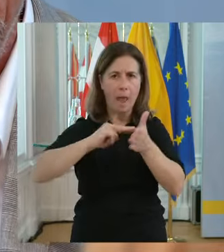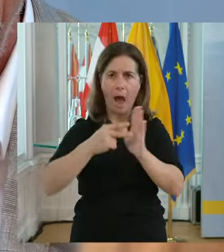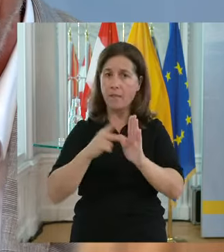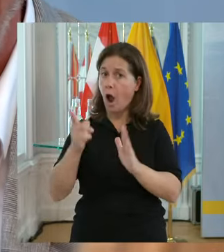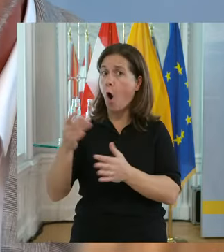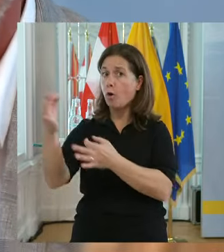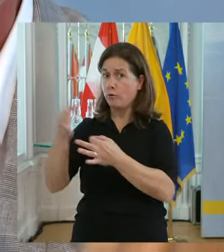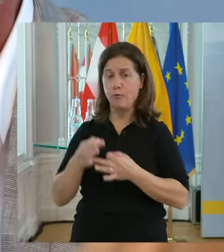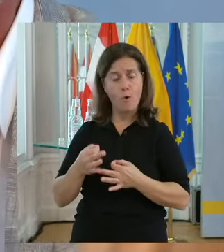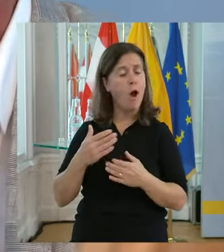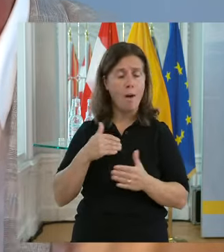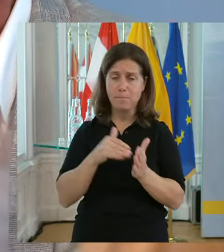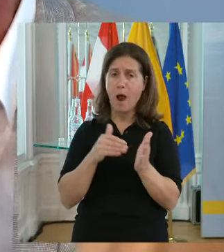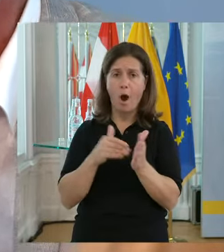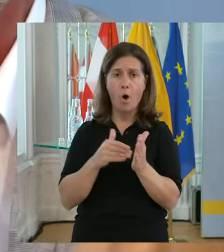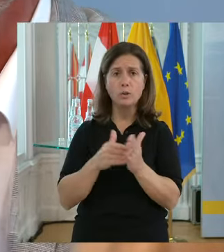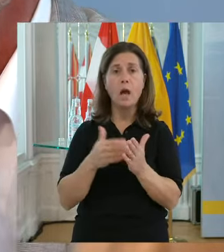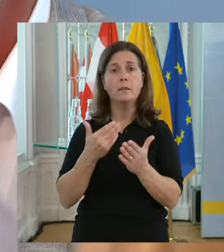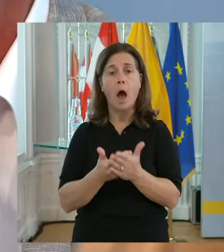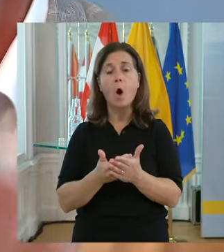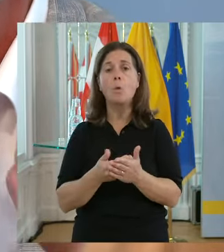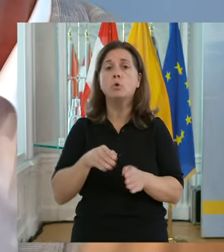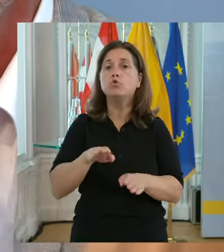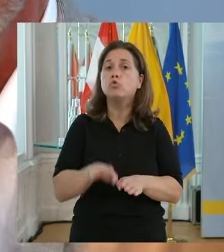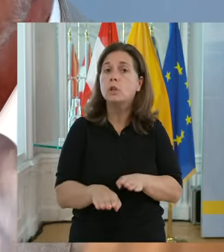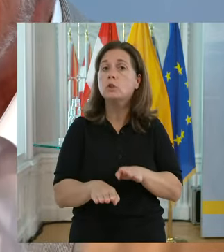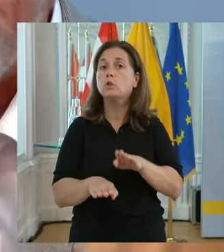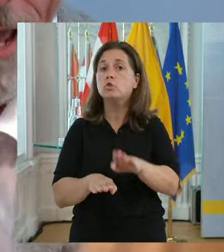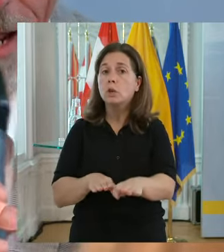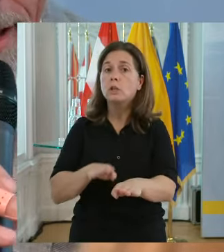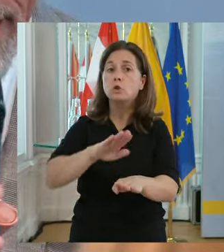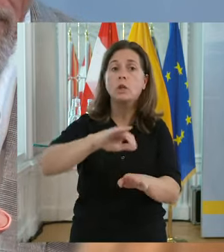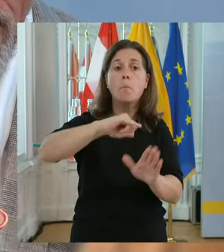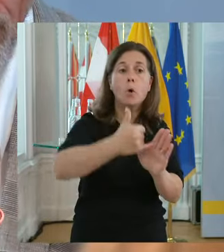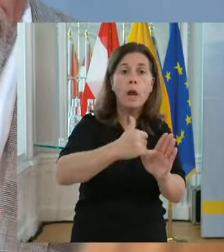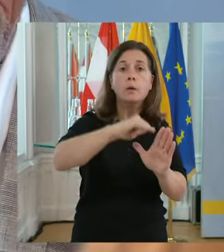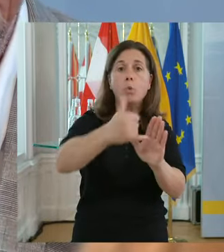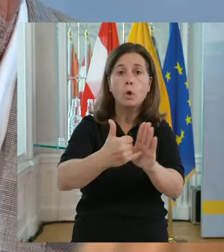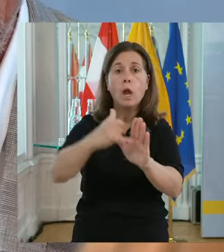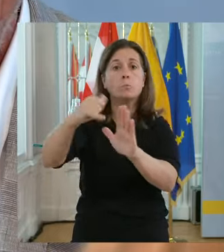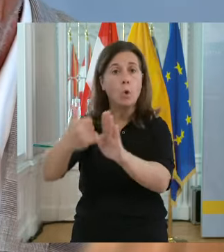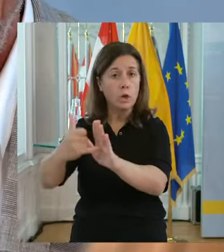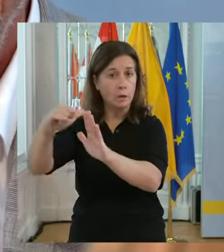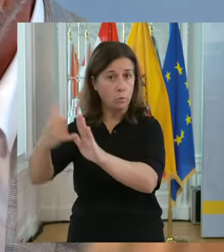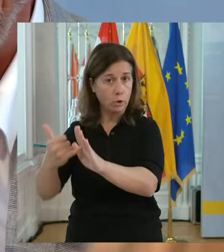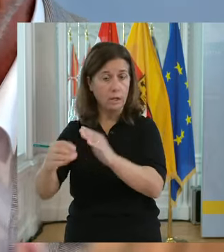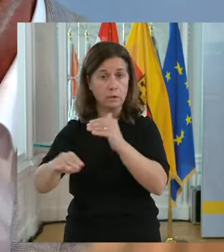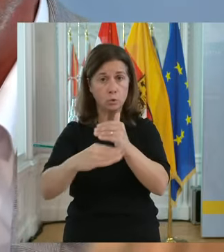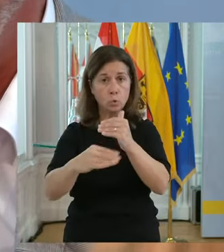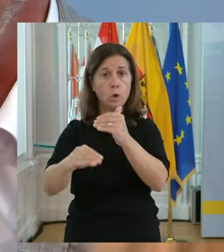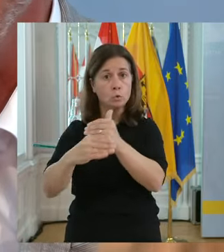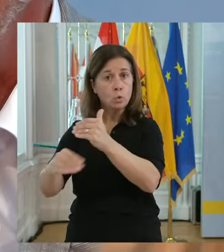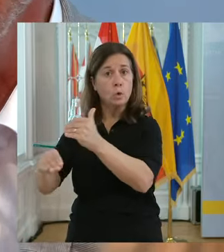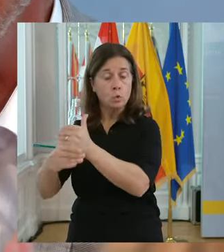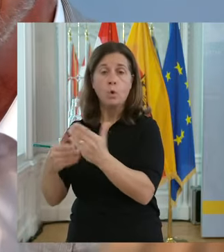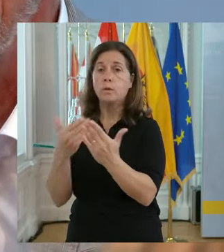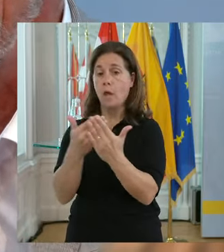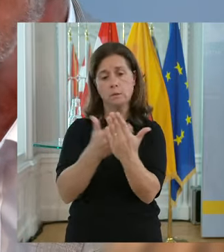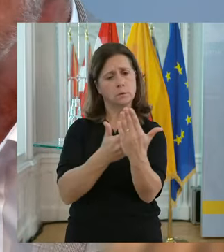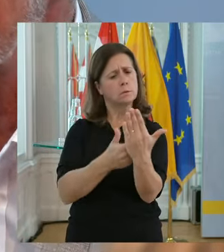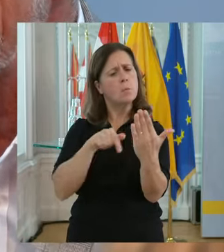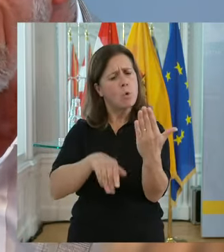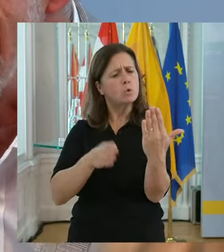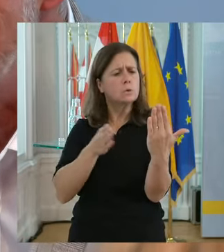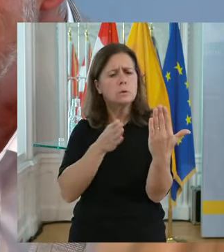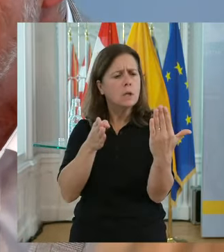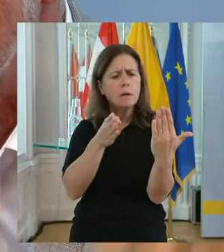ein Masterplan. Und so hat sich dann ein Konzept, ein Projekt nach dem anderen entwickelt, wo wir einfach gesagt haben, okay, das ist die Vorgabe. In diese